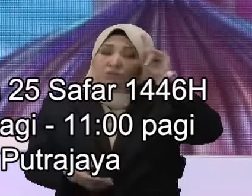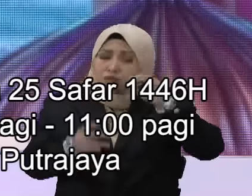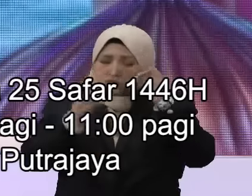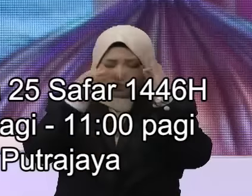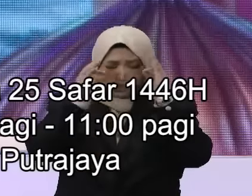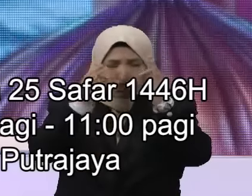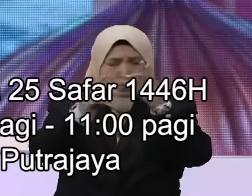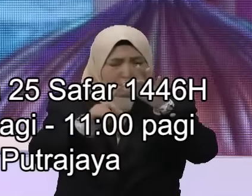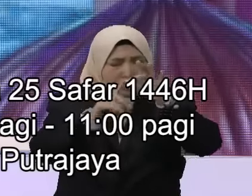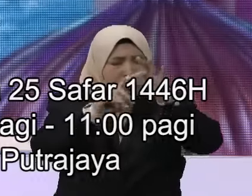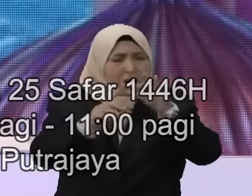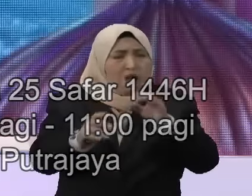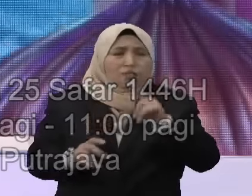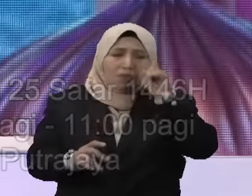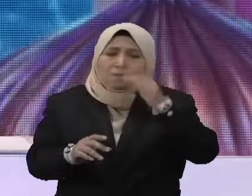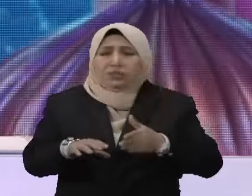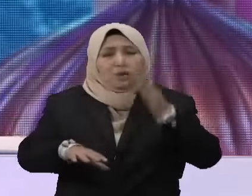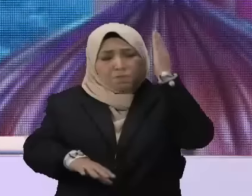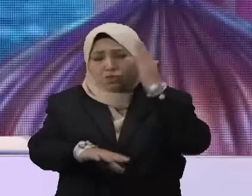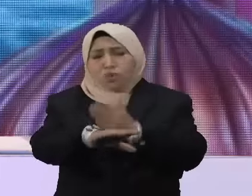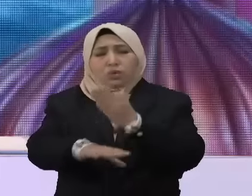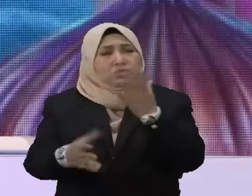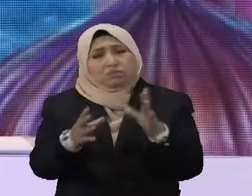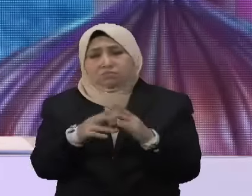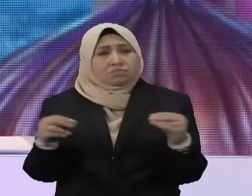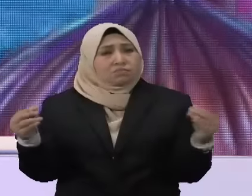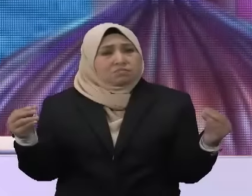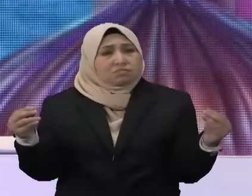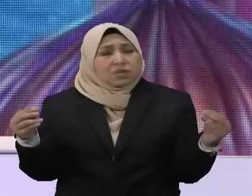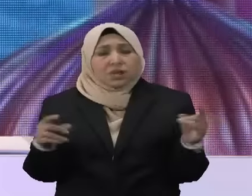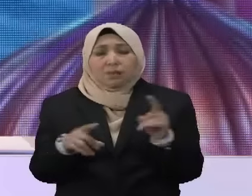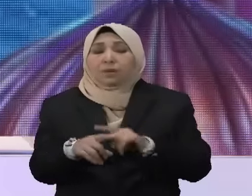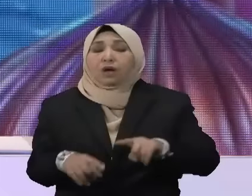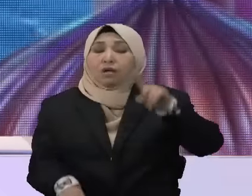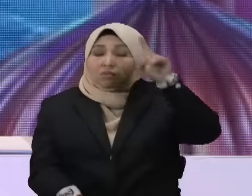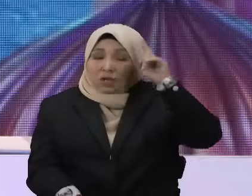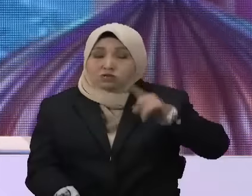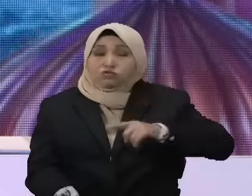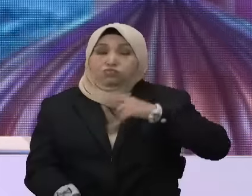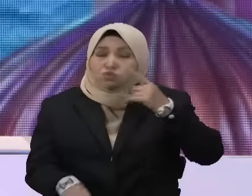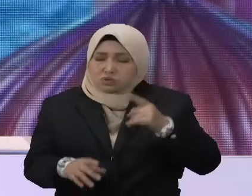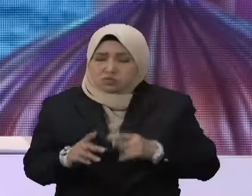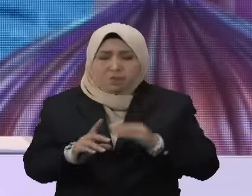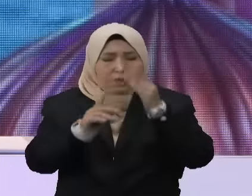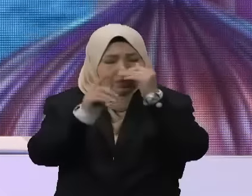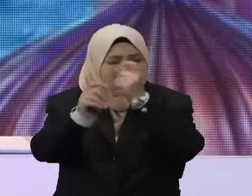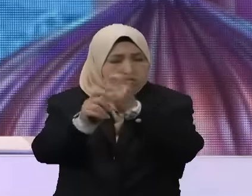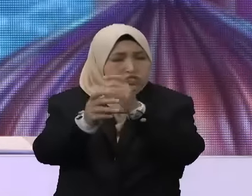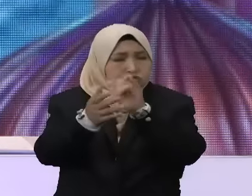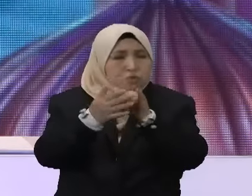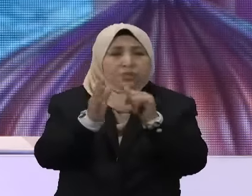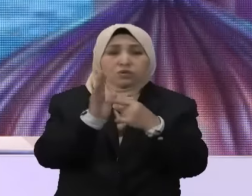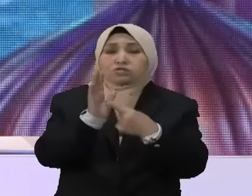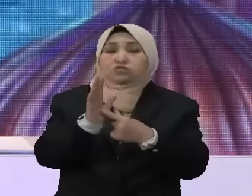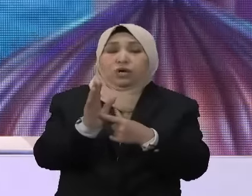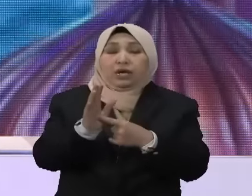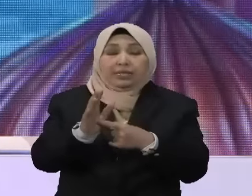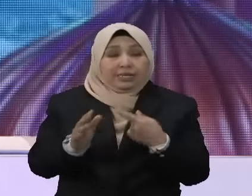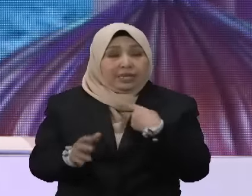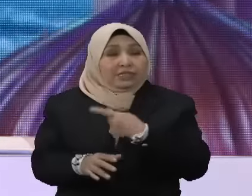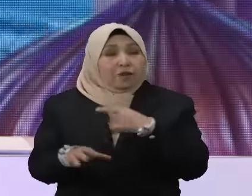spesifikkan? Kalau ikutkan Allah kata potong je lah tangan, selesai. Tapi Allah SWT suruh spesifikkan kerana di situ juga menunjukkan bahawasanya kita